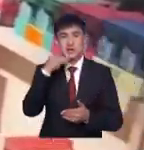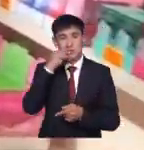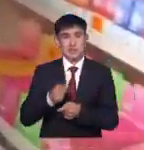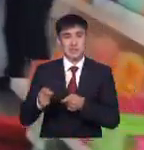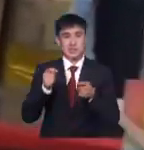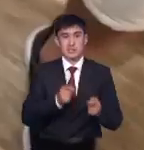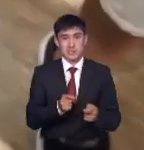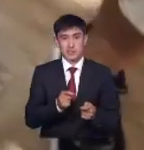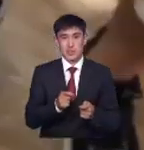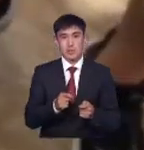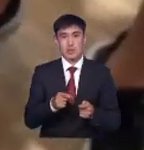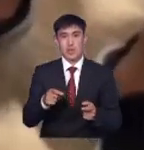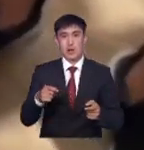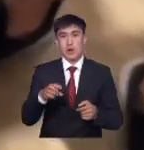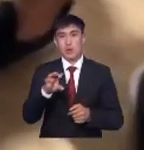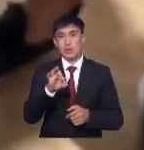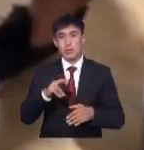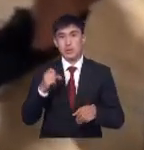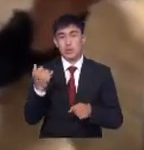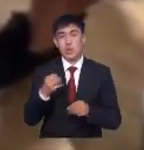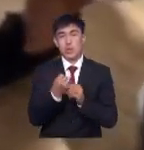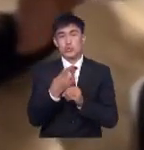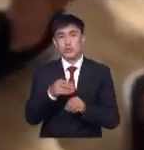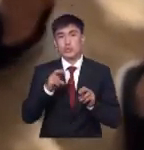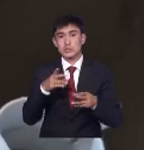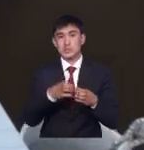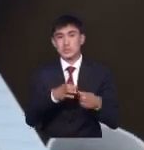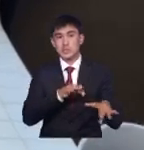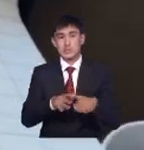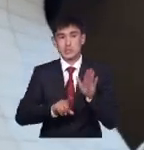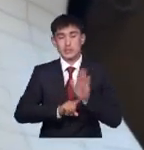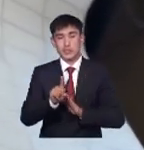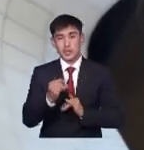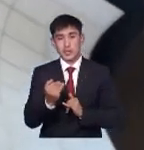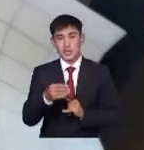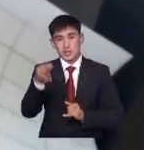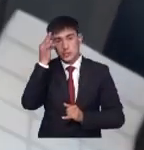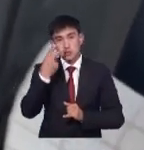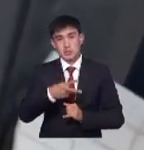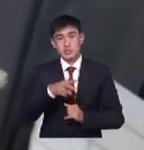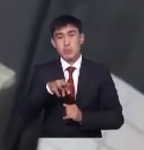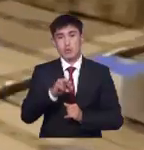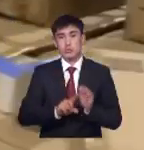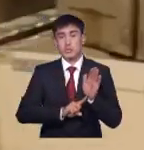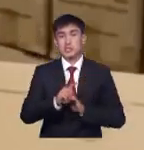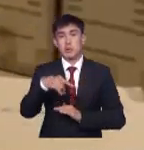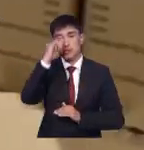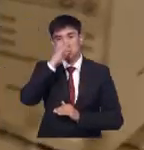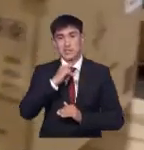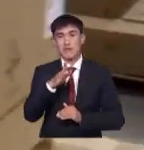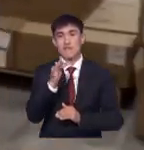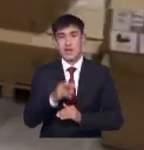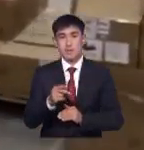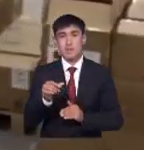Қытайдан жеткізілген екен. Ал контрабандаға қатысты 14 қылмыстық іс анықталған. Естеріңізге саламыз, 20 маусымнан бастап